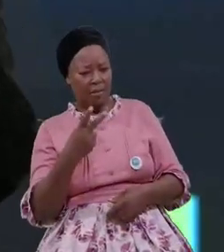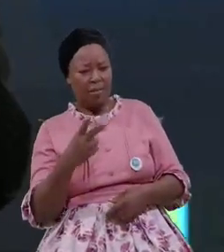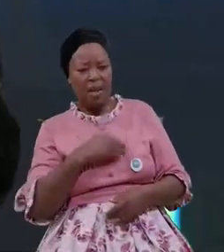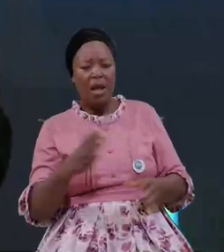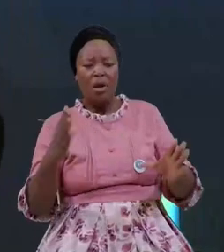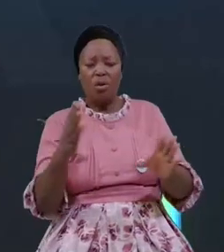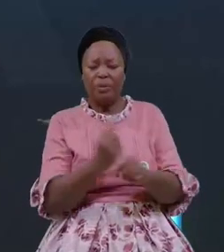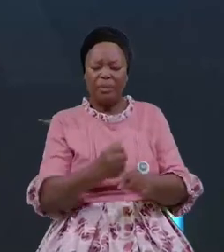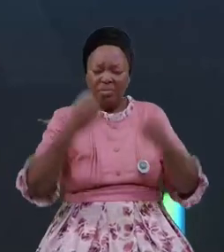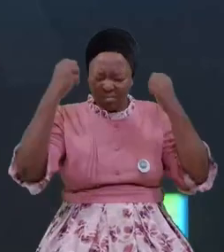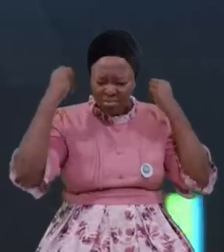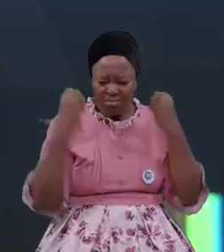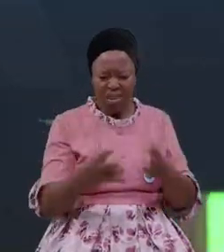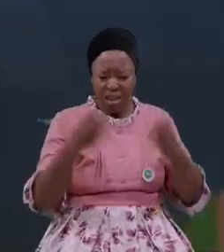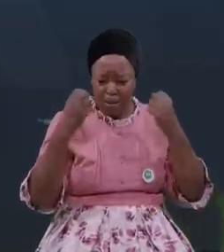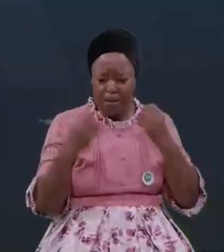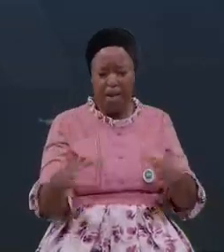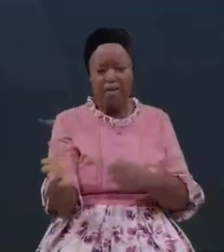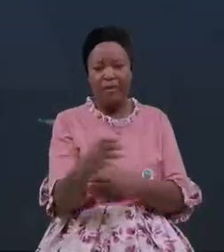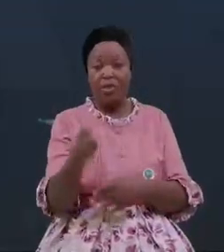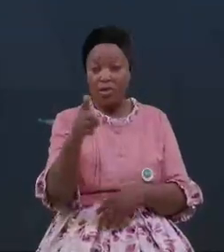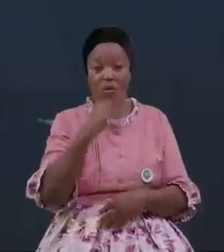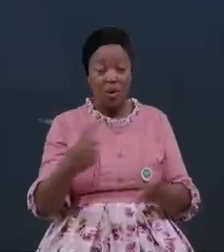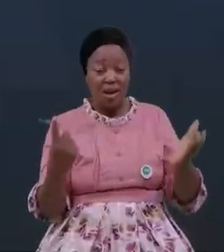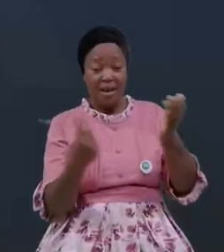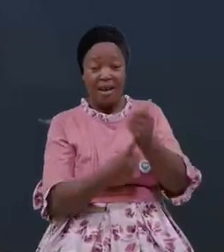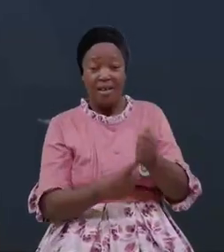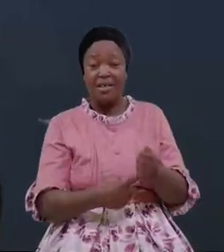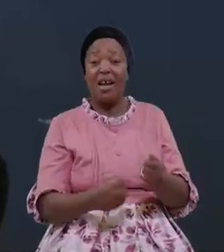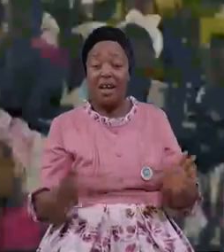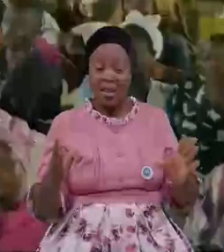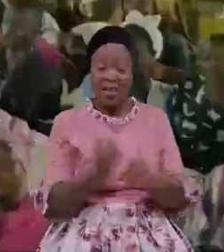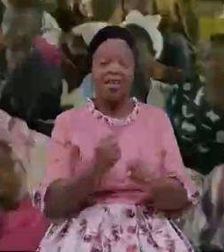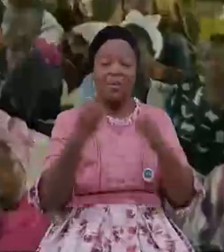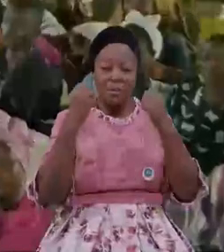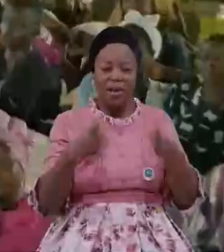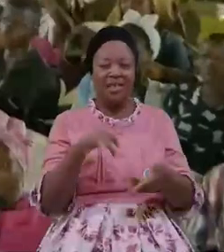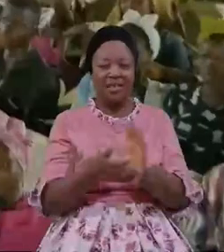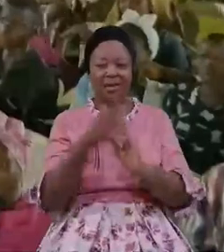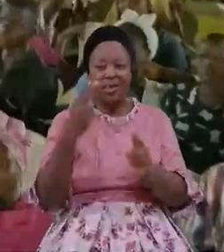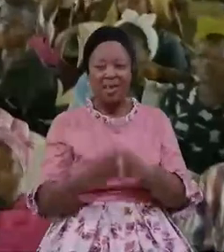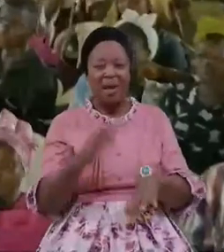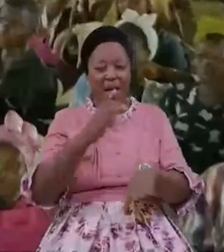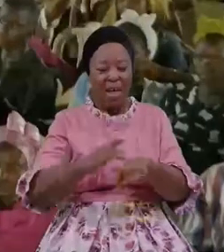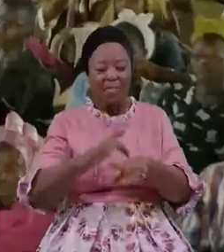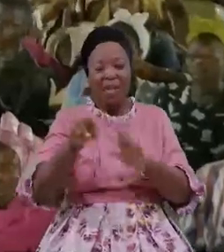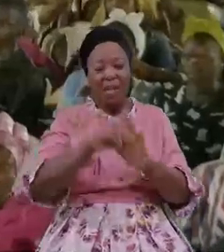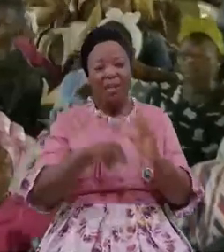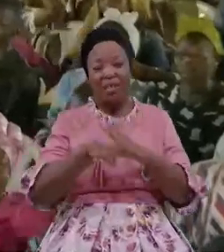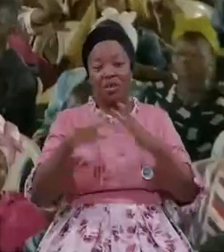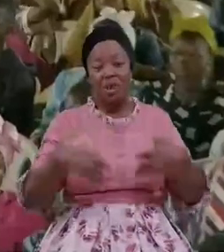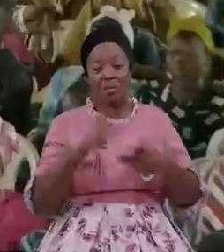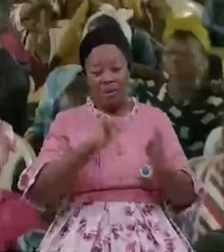hélas ils ont attrapé une grand une grande quantité vous allez attraper beaucoup le